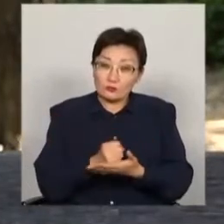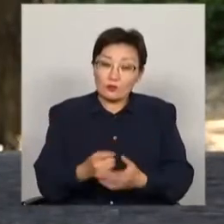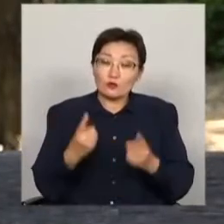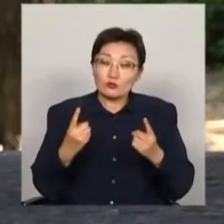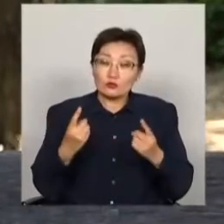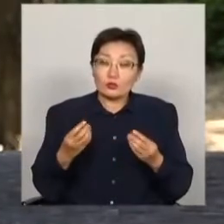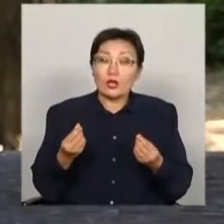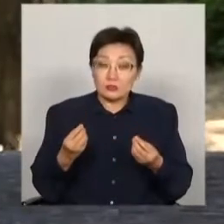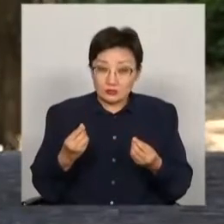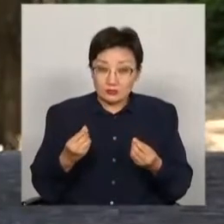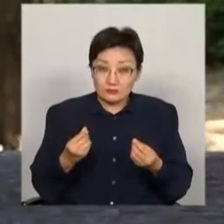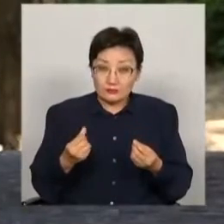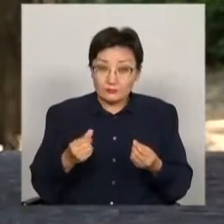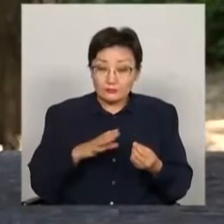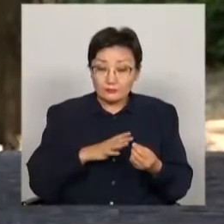сума.